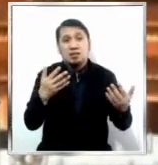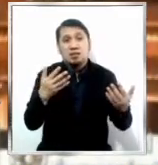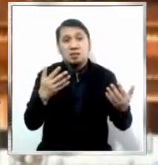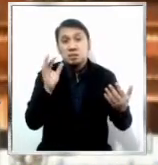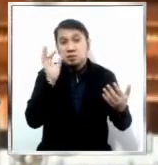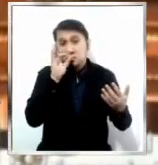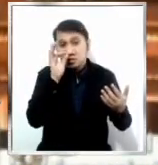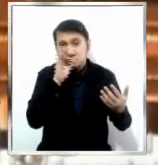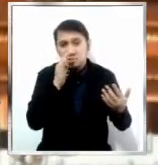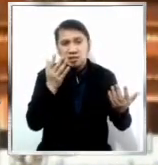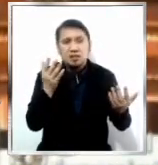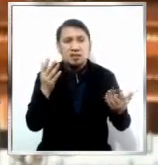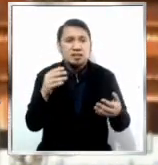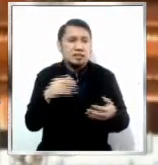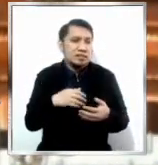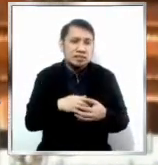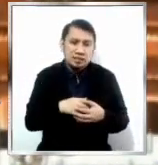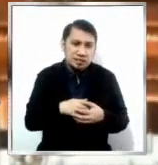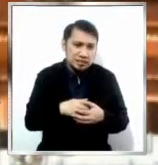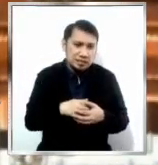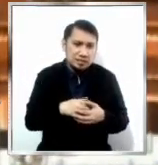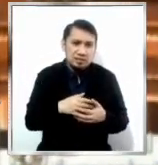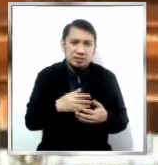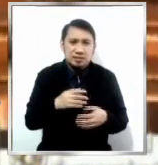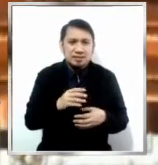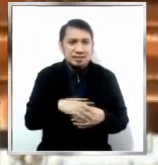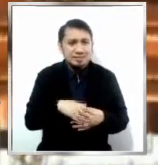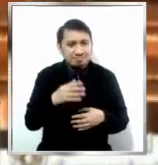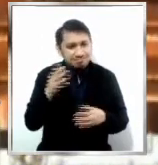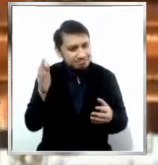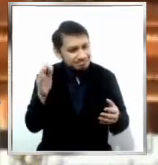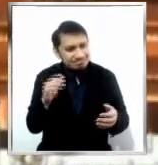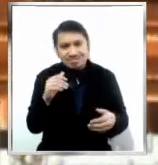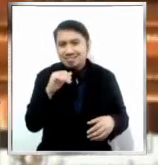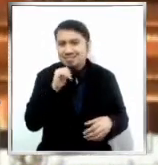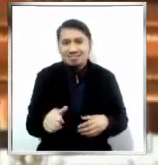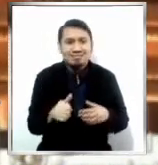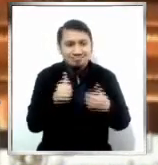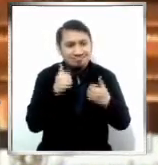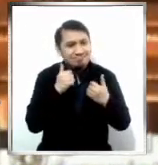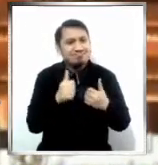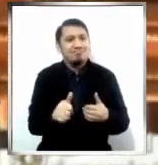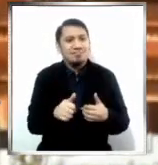nako, hindi ko mapasunod. So, ganun yan.